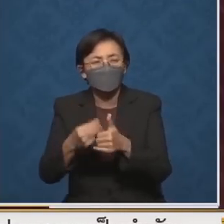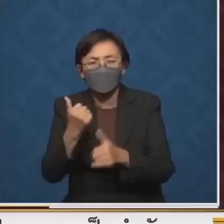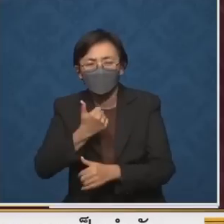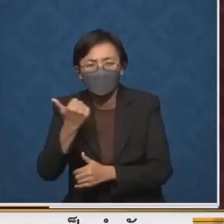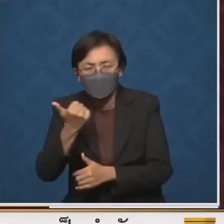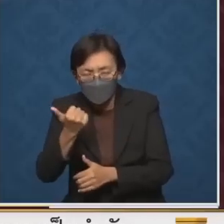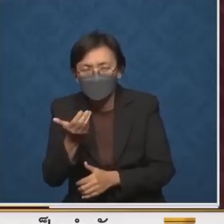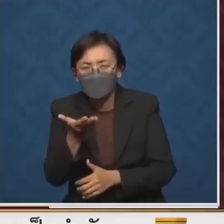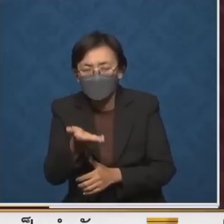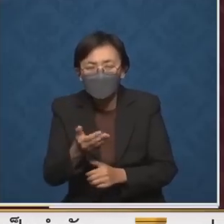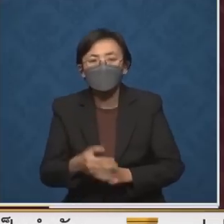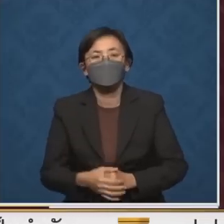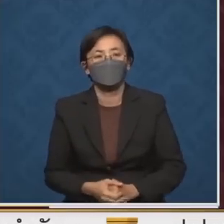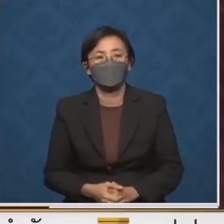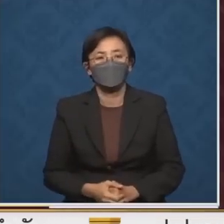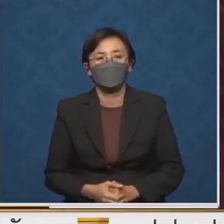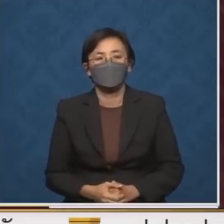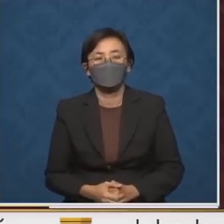ครับ